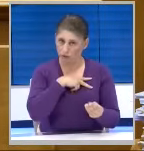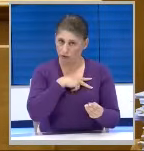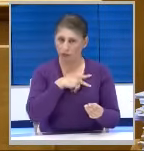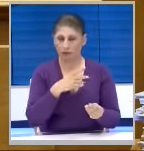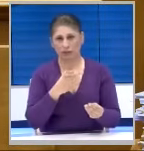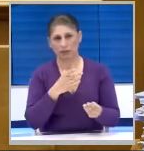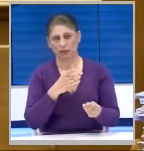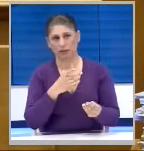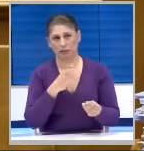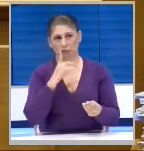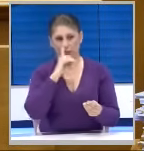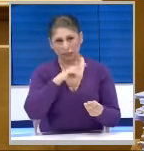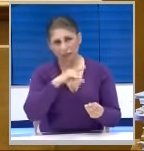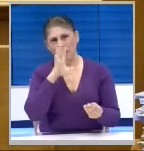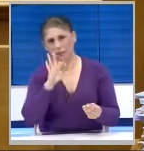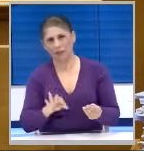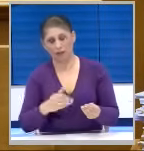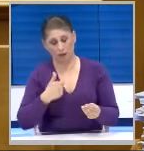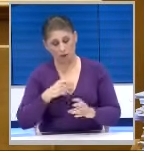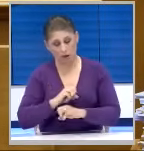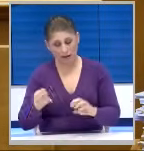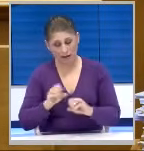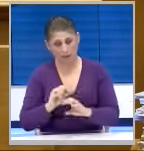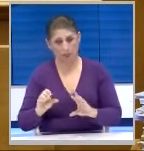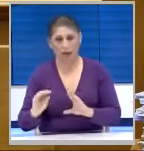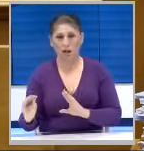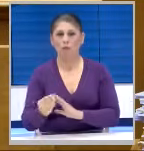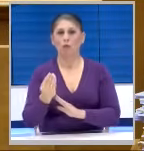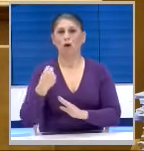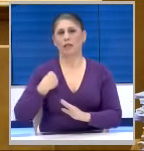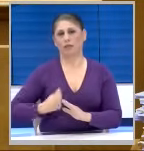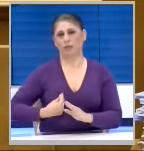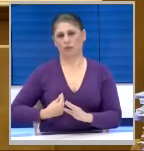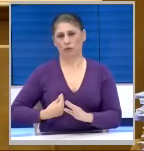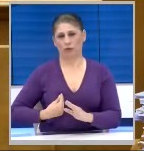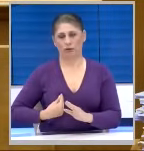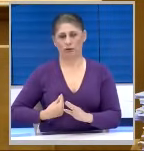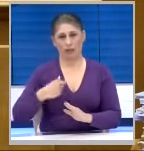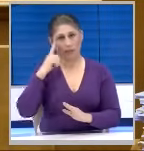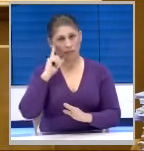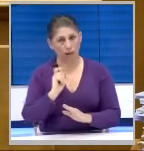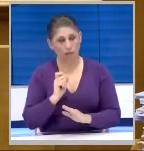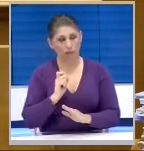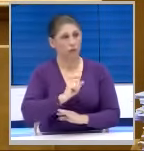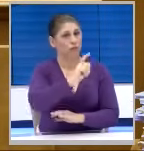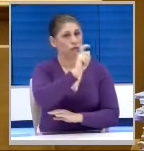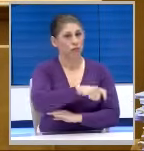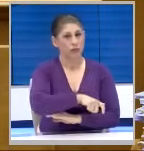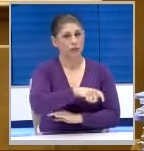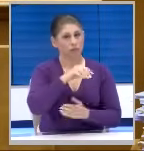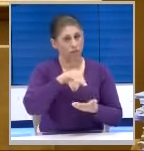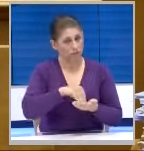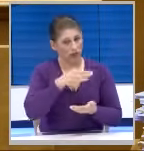αληθής η δική μου πάντως ενημέρωση προέρχεται από τα δημόσια δεδομένα που εσείς